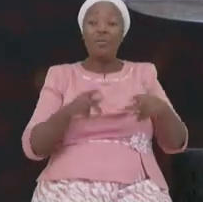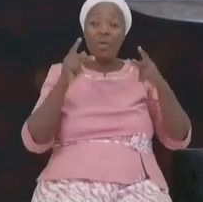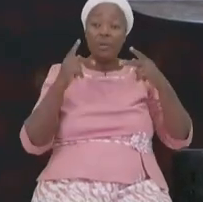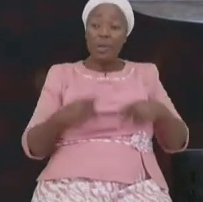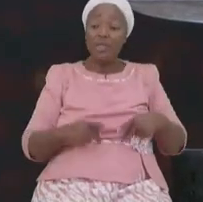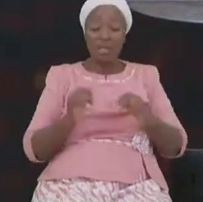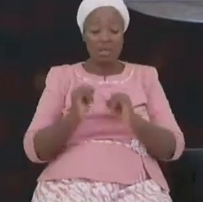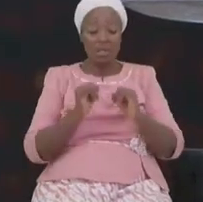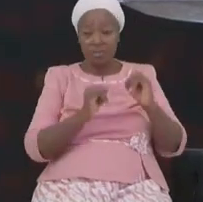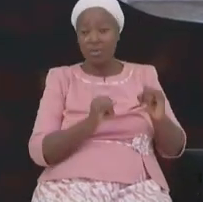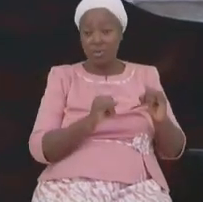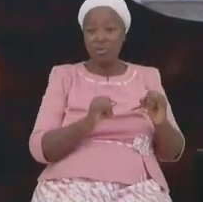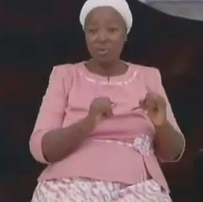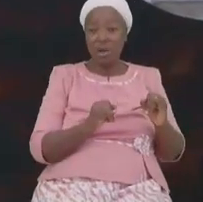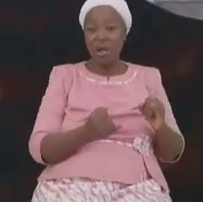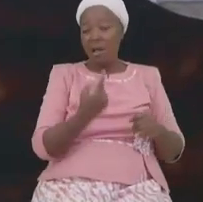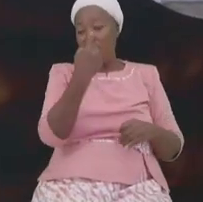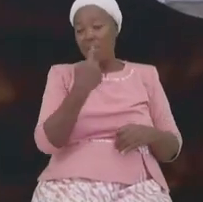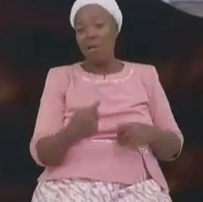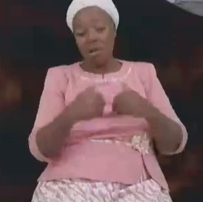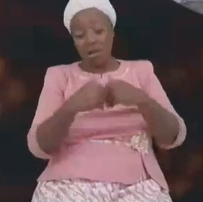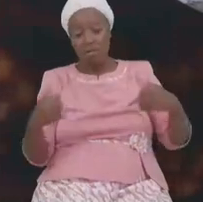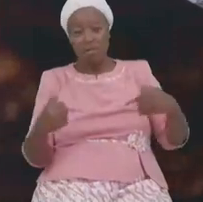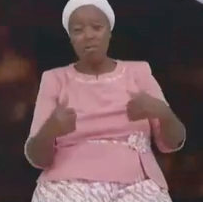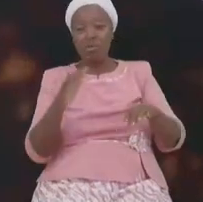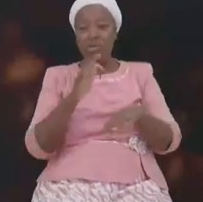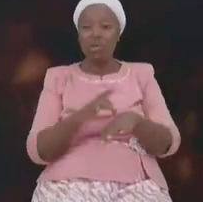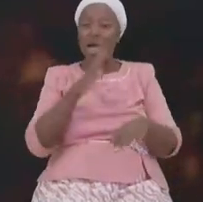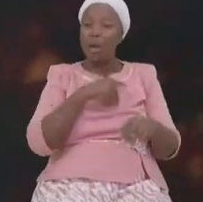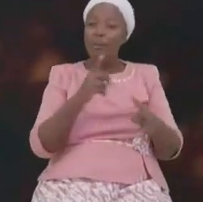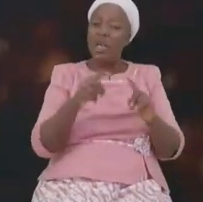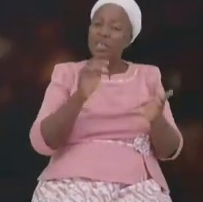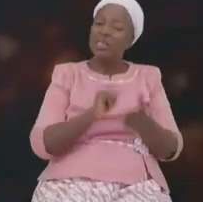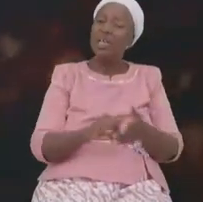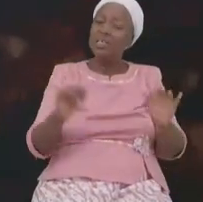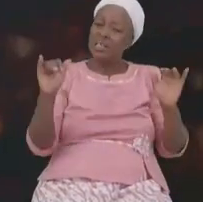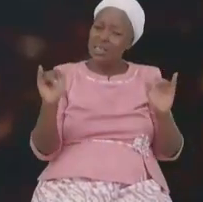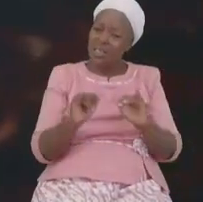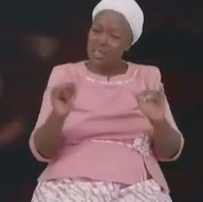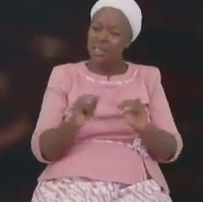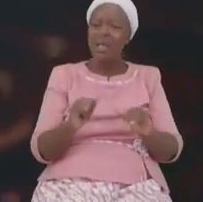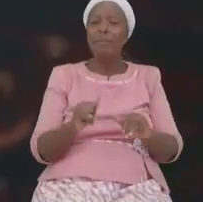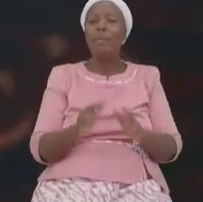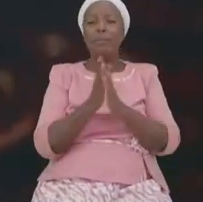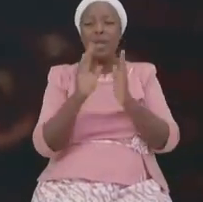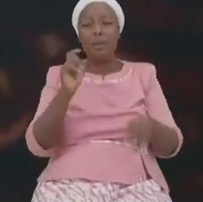d'un contact, d'une touche isolée, personnelle. Cette même prière va t'atteindre